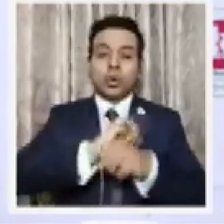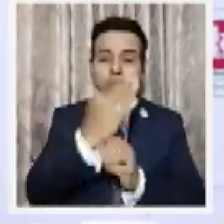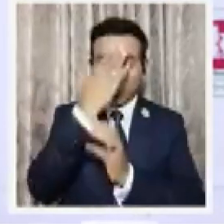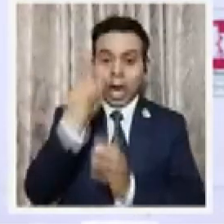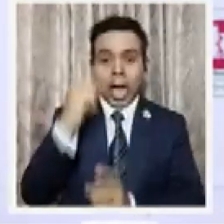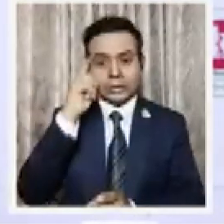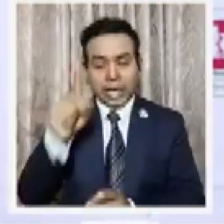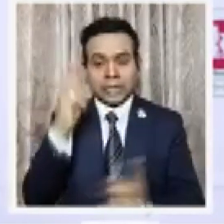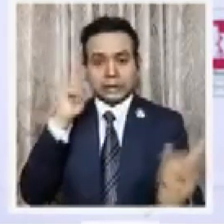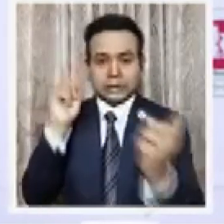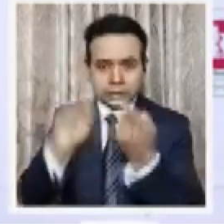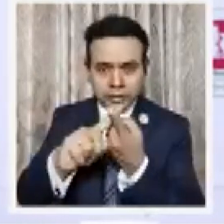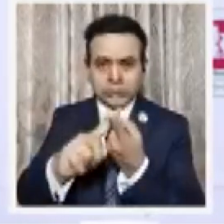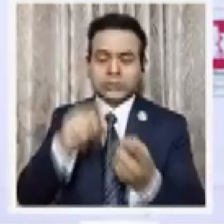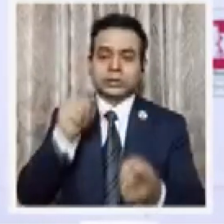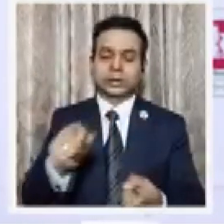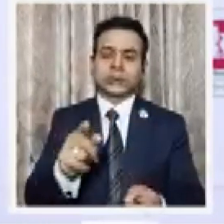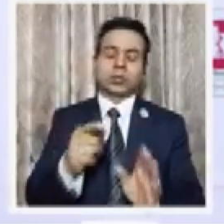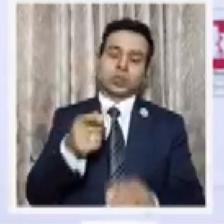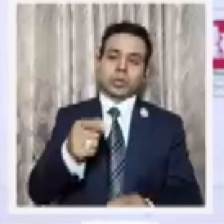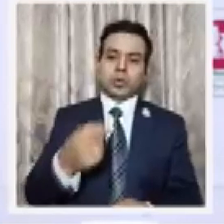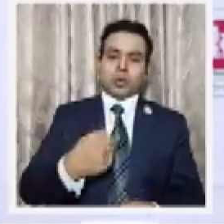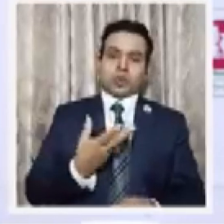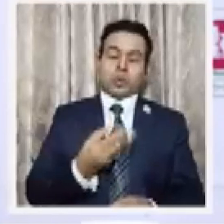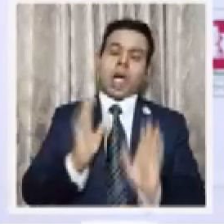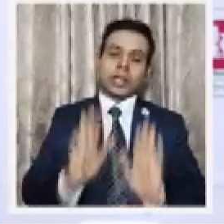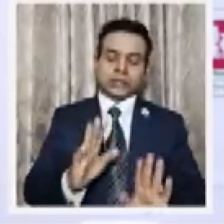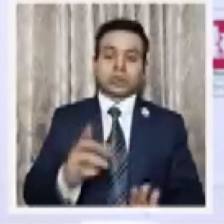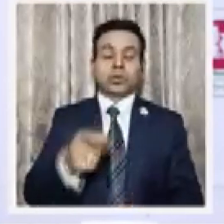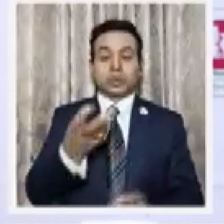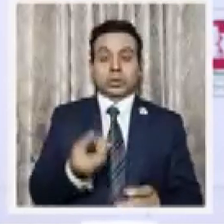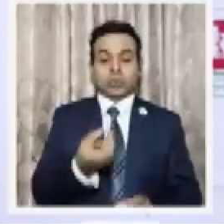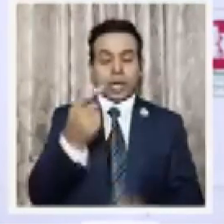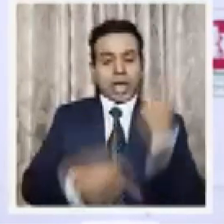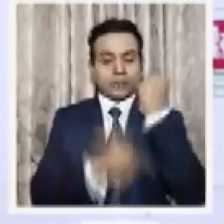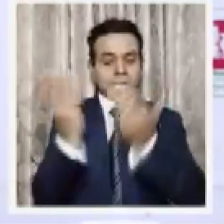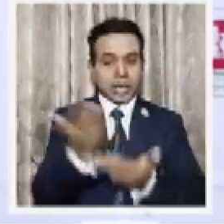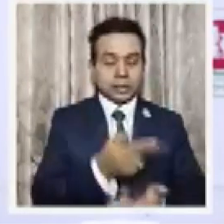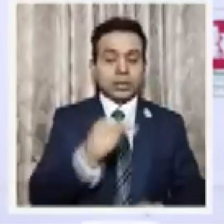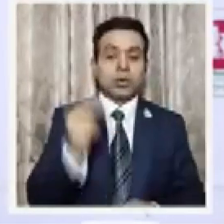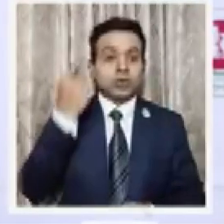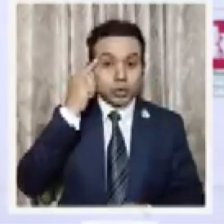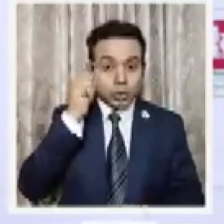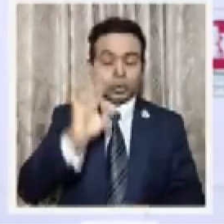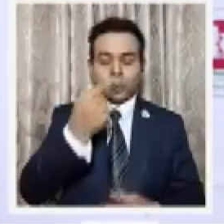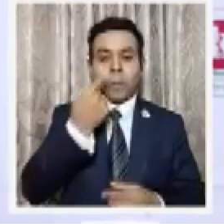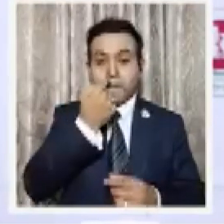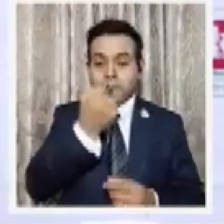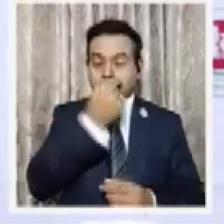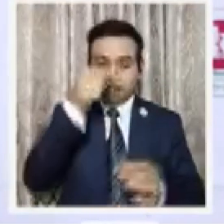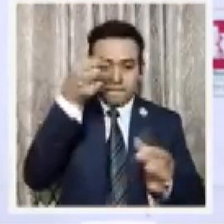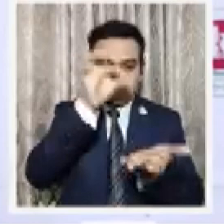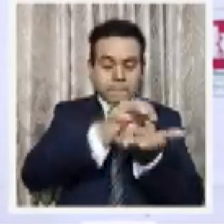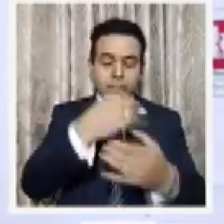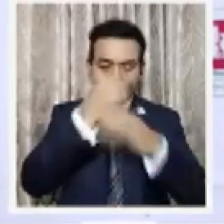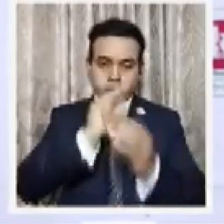পরীক্ষার মাধ্যমেই আমরা কোভিডকে প্রতিরোধ করতে পারি এবং শনাক্ত করে রোগ প্রতিরোধ করা সম্ভব। সেজন্যই